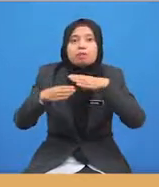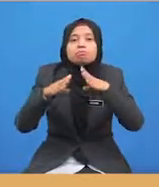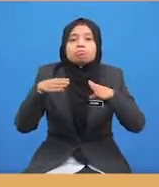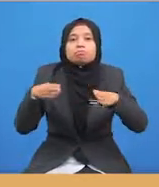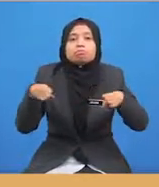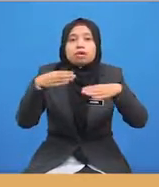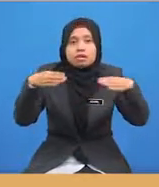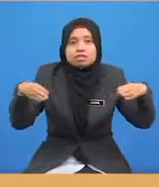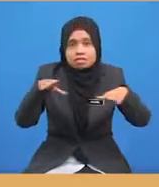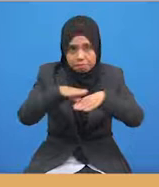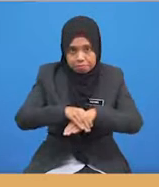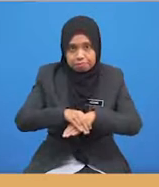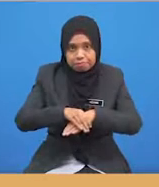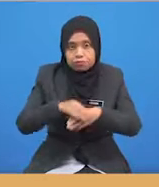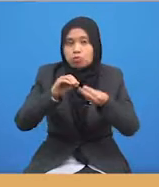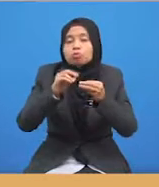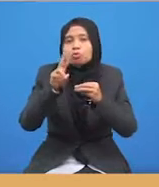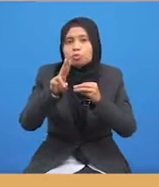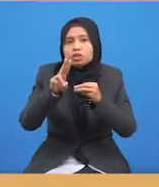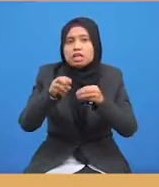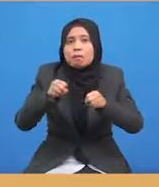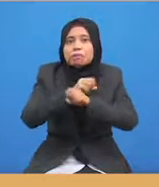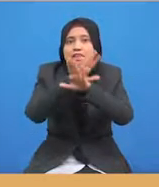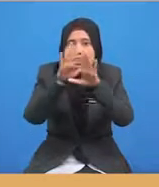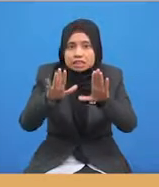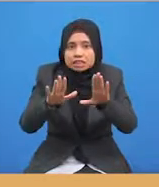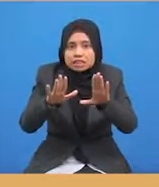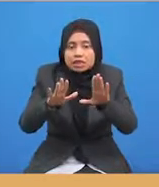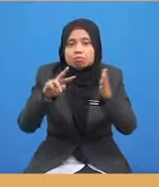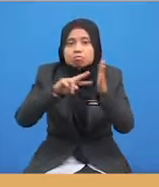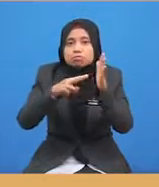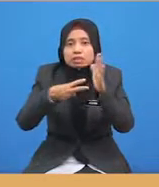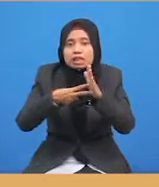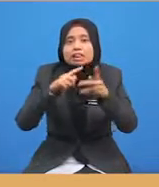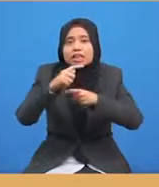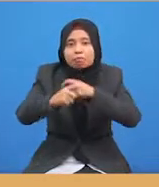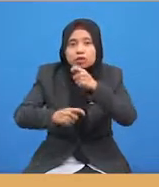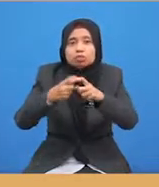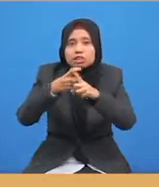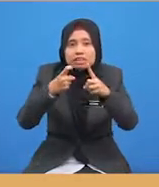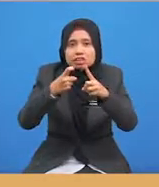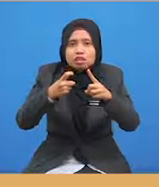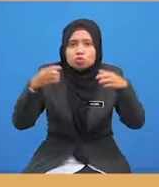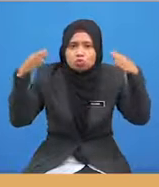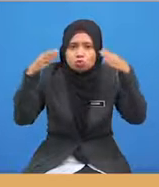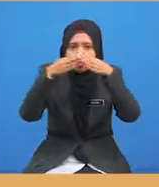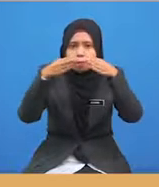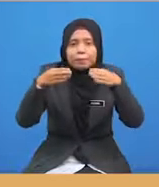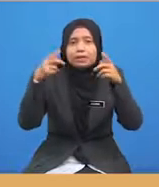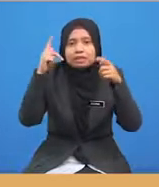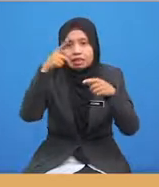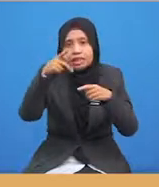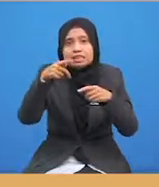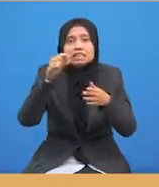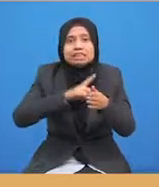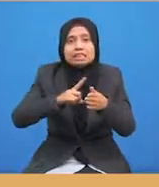bahasa Melayu. Kedua, menjelaskan konsep tamadun dari sudut pandangan Islam dan pandangan